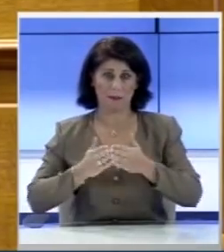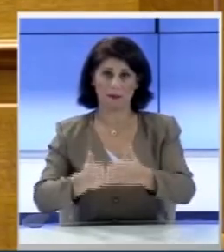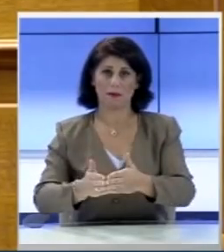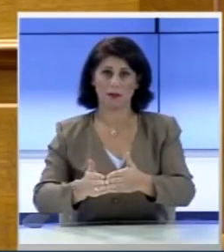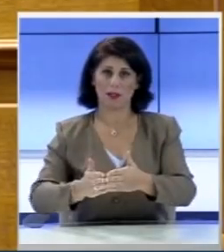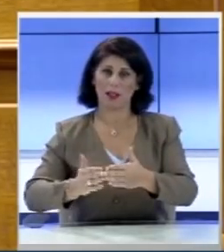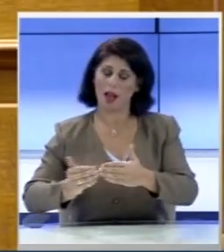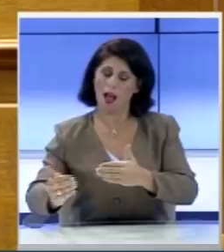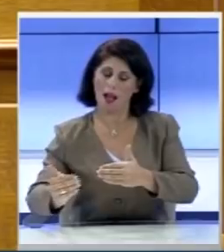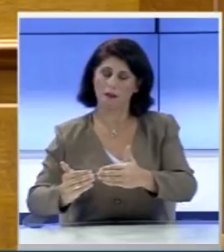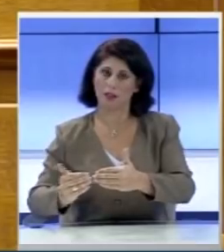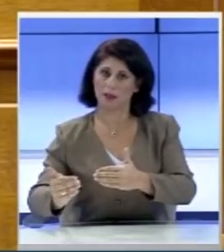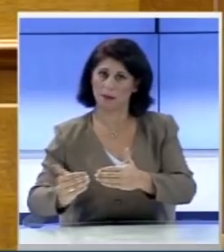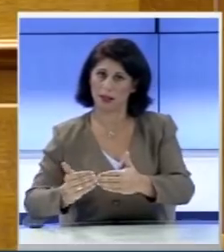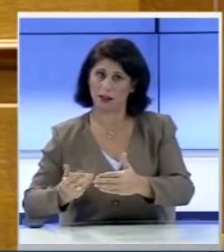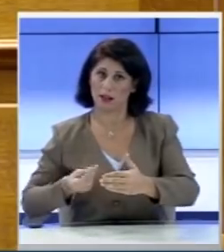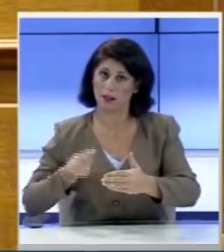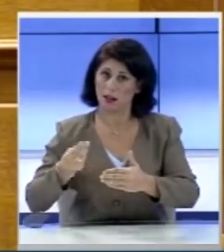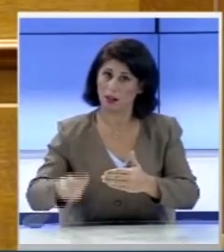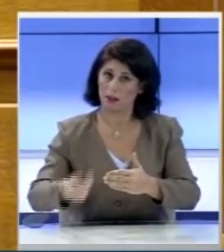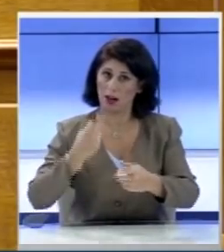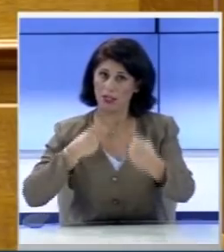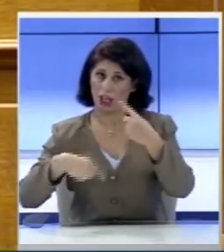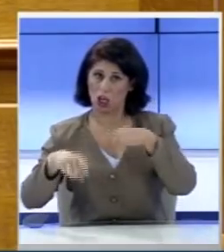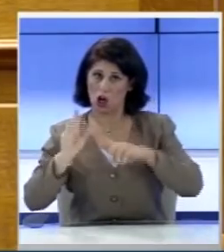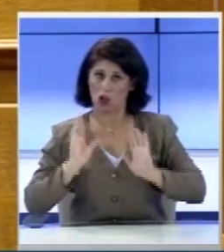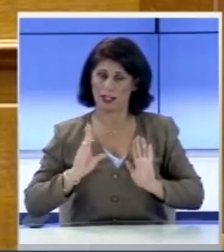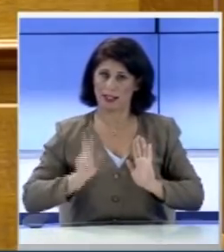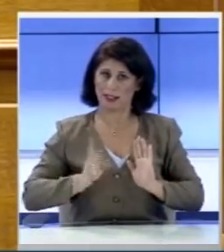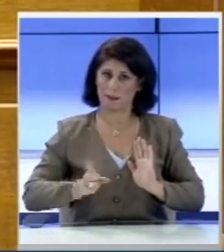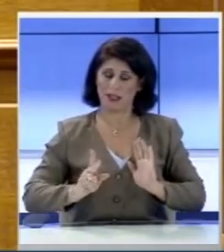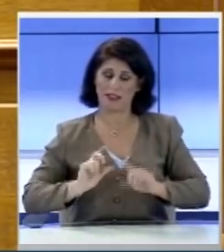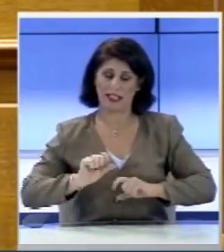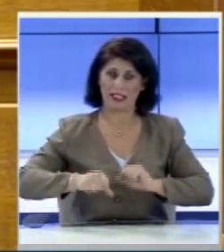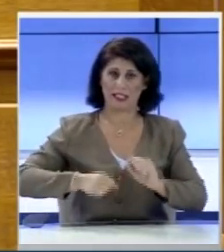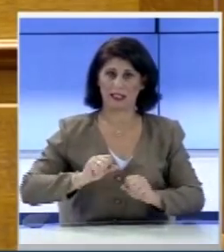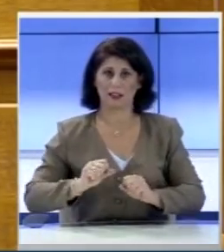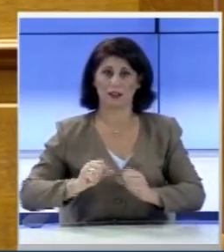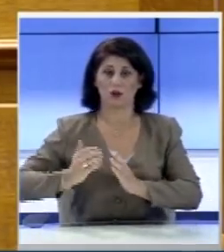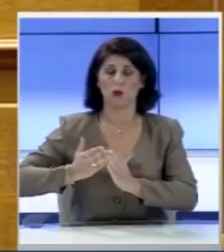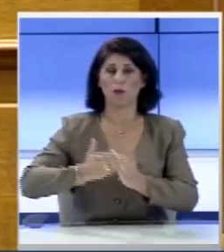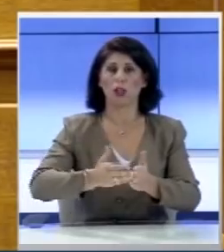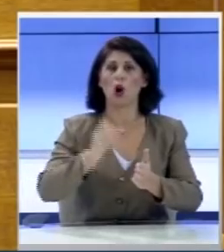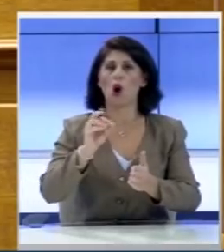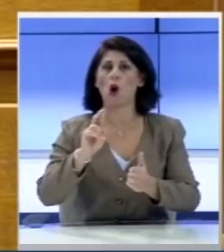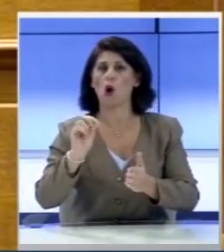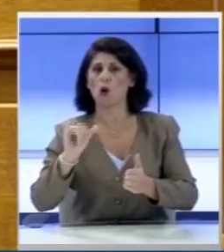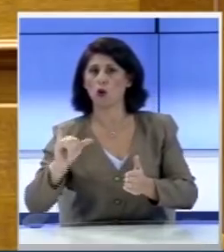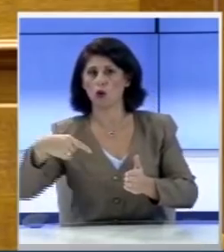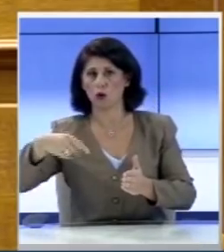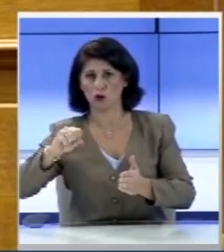αφήνει περιθώρια και δίνει άλοθη στις επικίνδυνες κινήσεις του ορού Τσρέης, ιδίως πλησίων